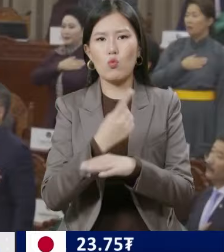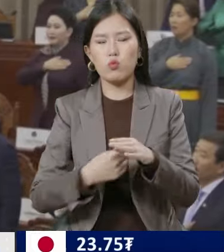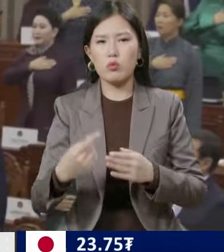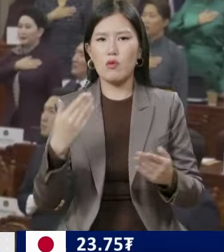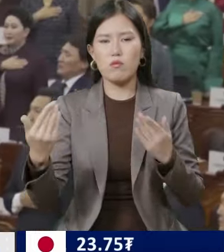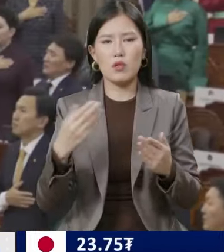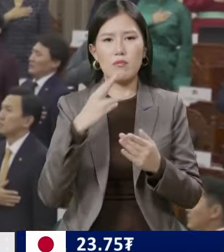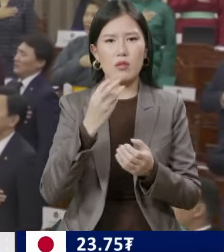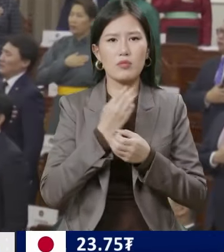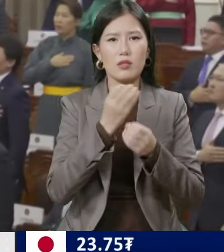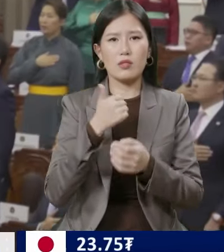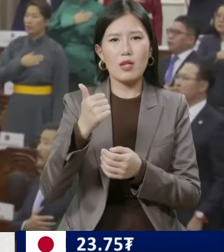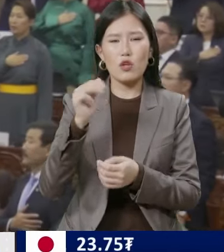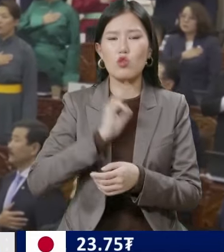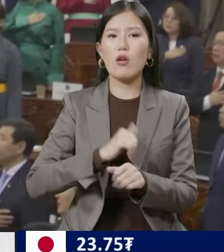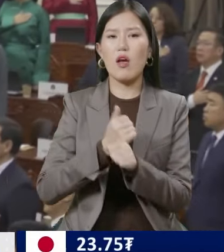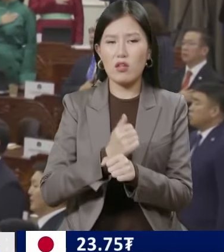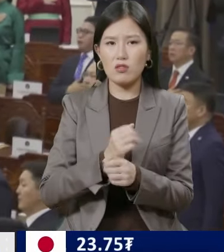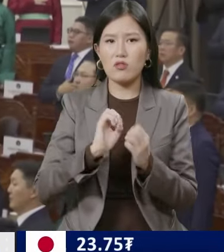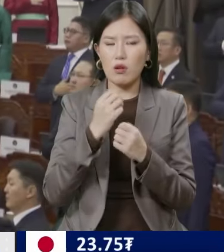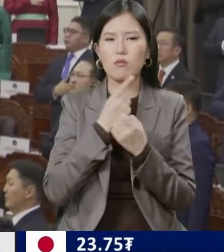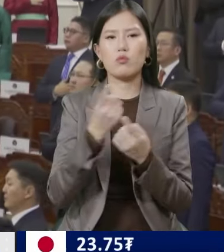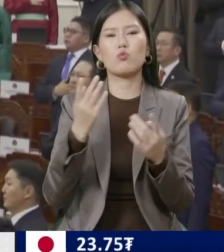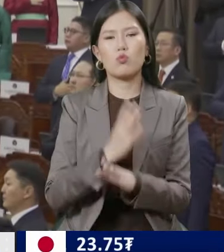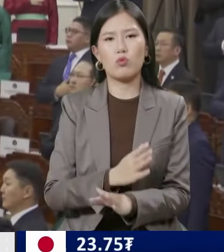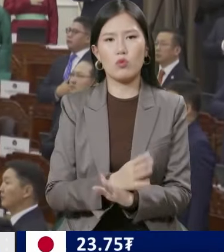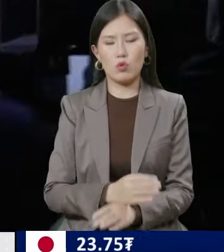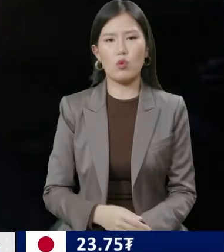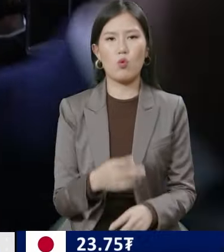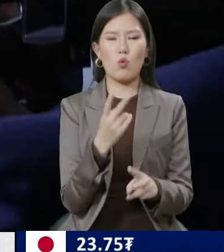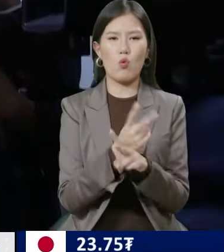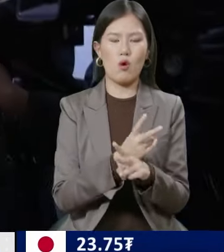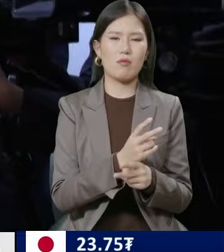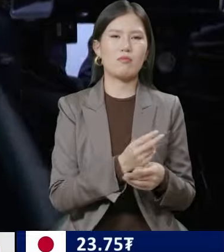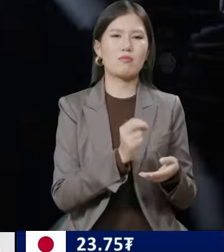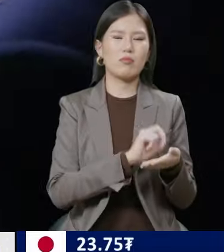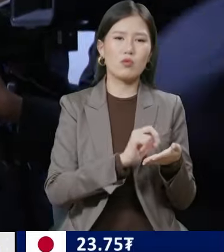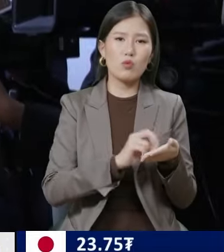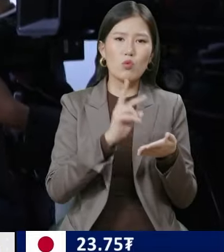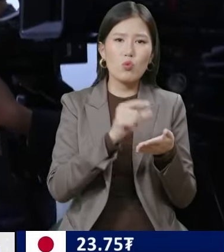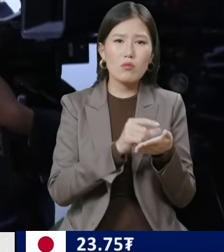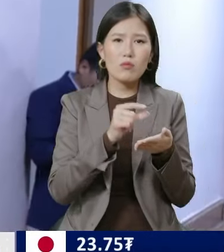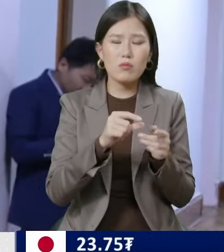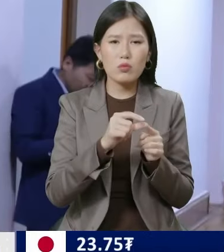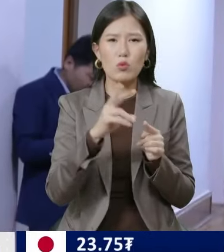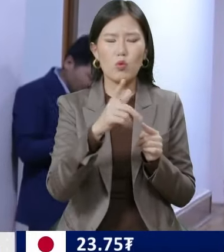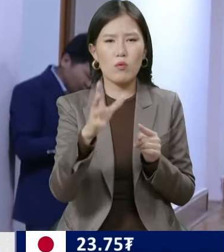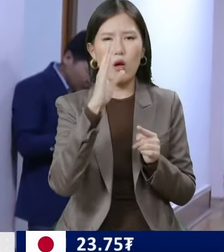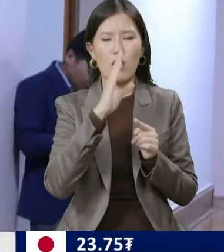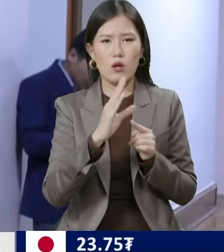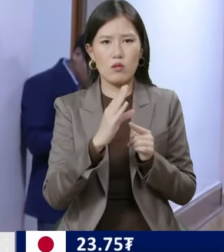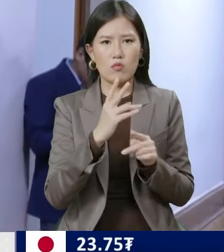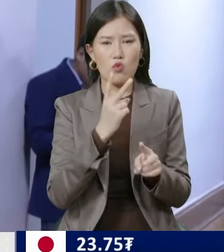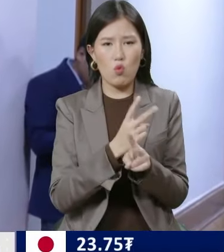ярьж хилдэг болохын төлөө ажиллаарай гэж хэлсэн. За үнэхээр хуулийн зэг дасгал бүр хүний амьдралыг шийддэг учраас иргэн бүр хууль тогтоох үйл